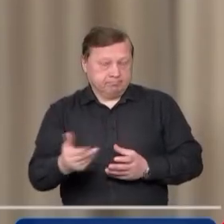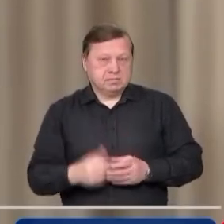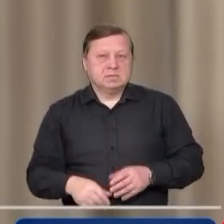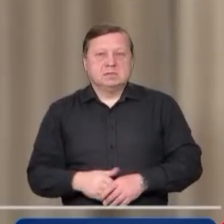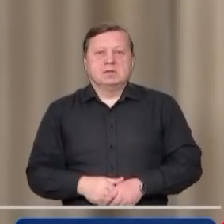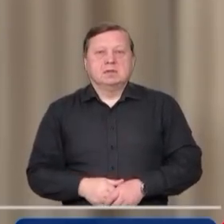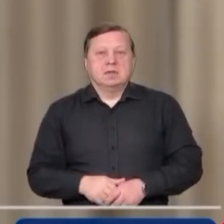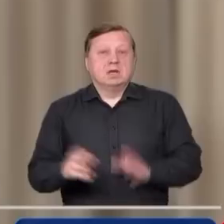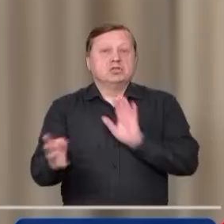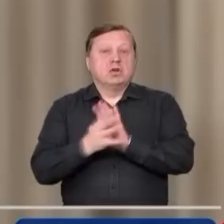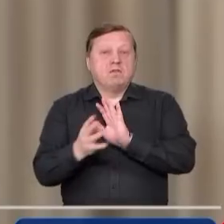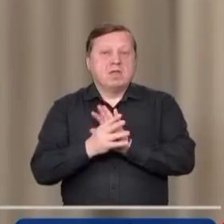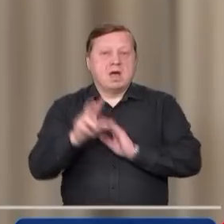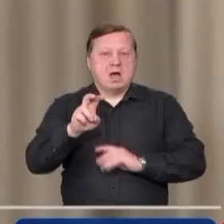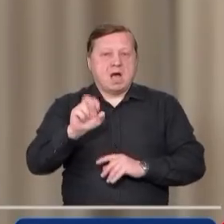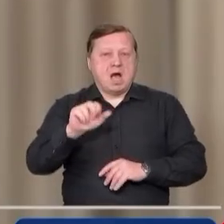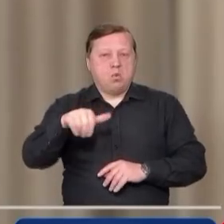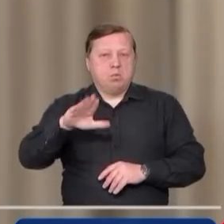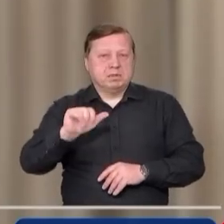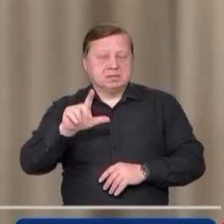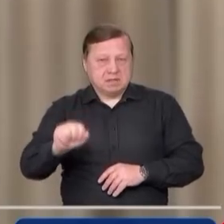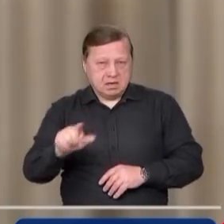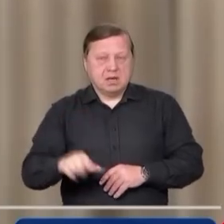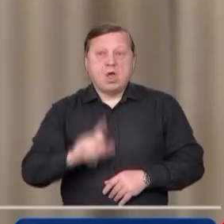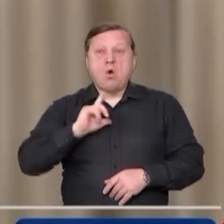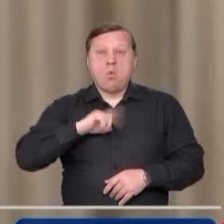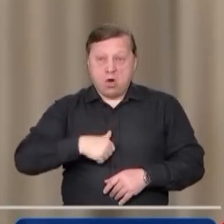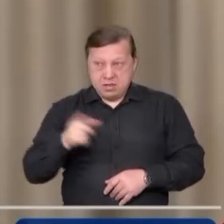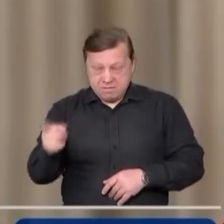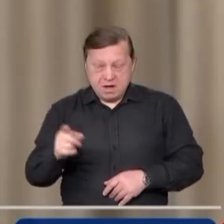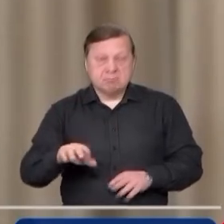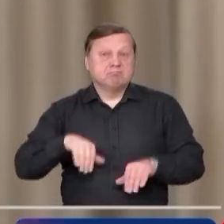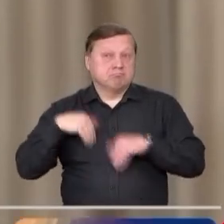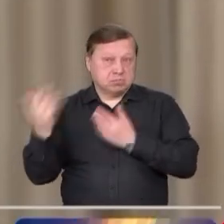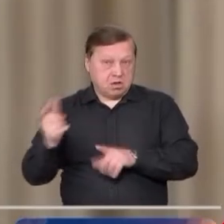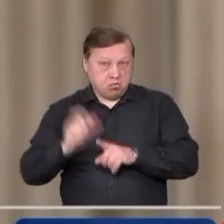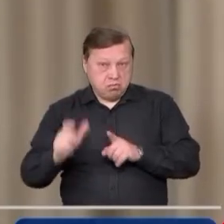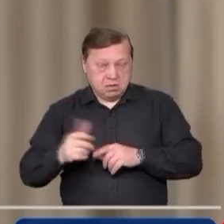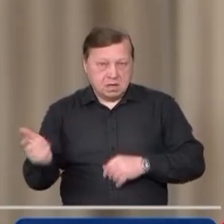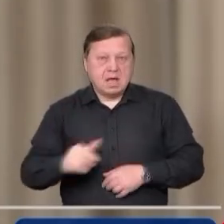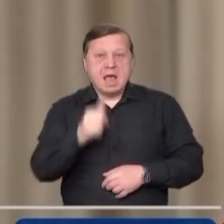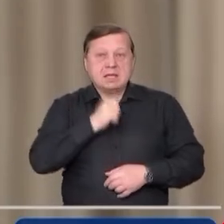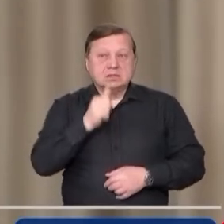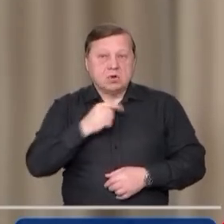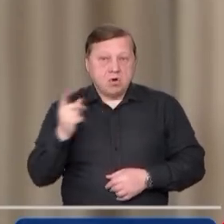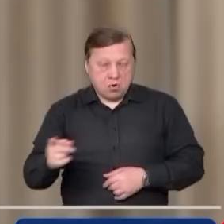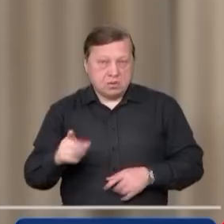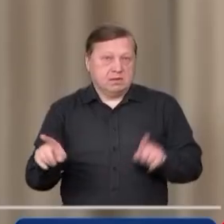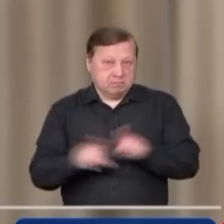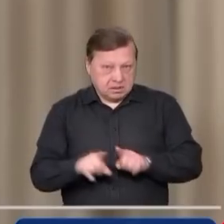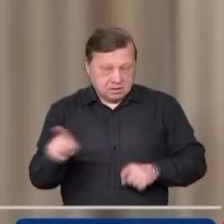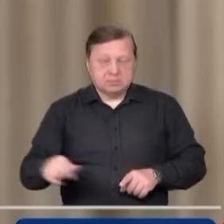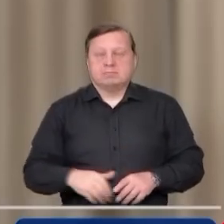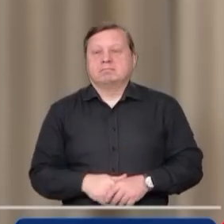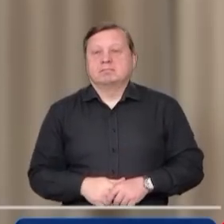19 chałubicami, również Łotwa będzie przekazywała amunicję, Estonia również